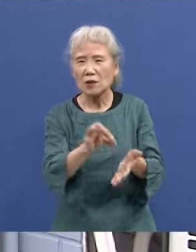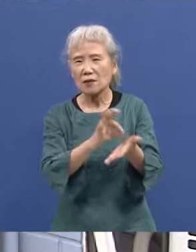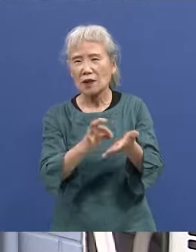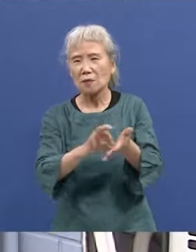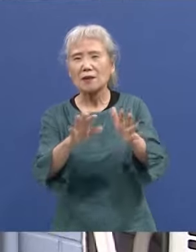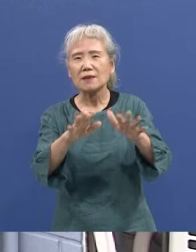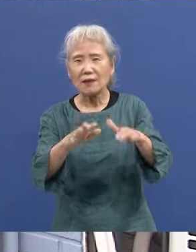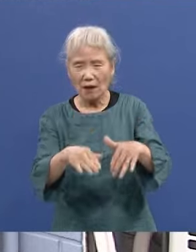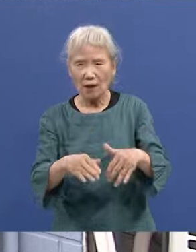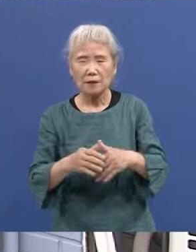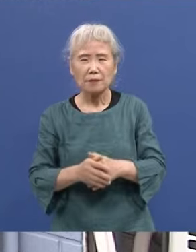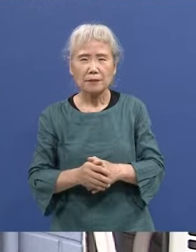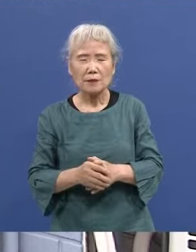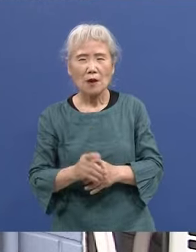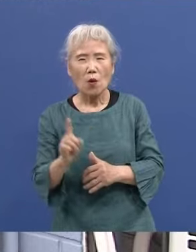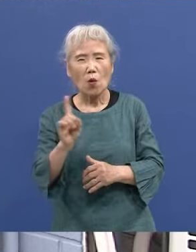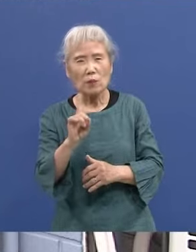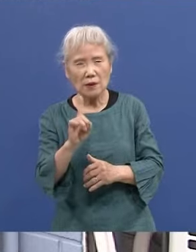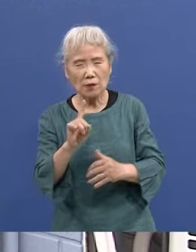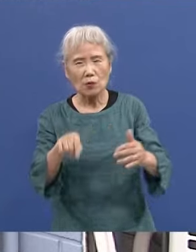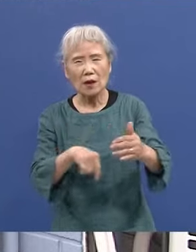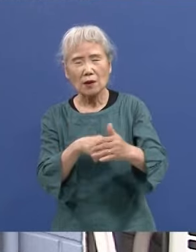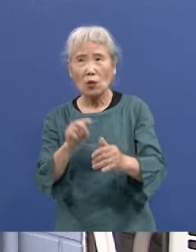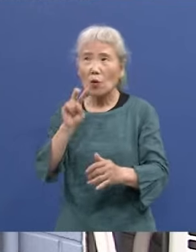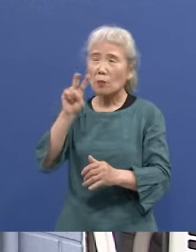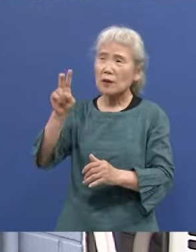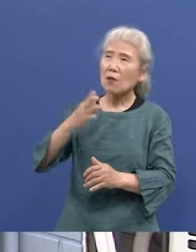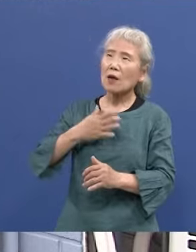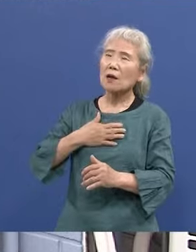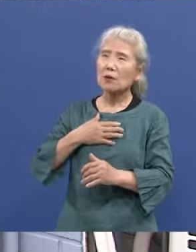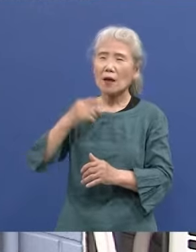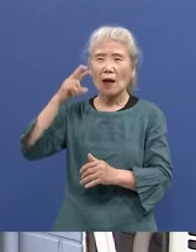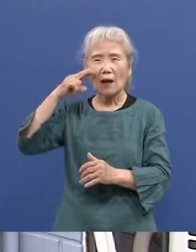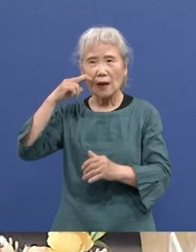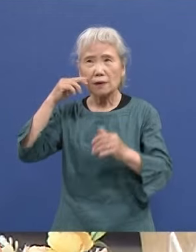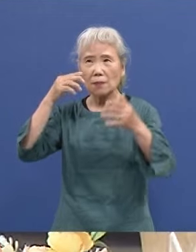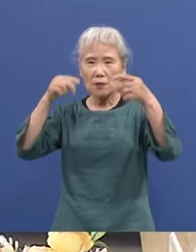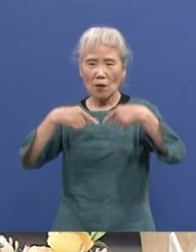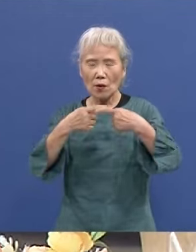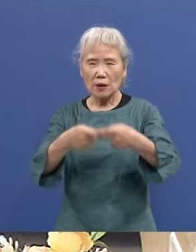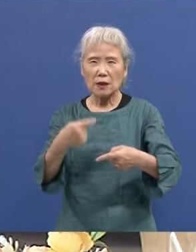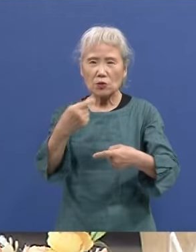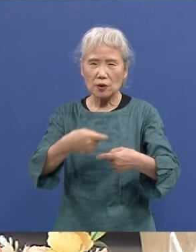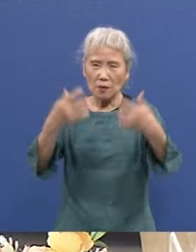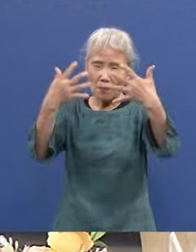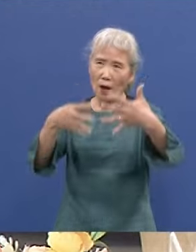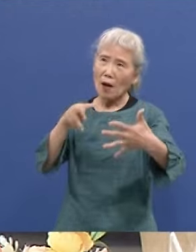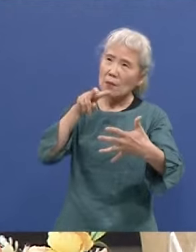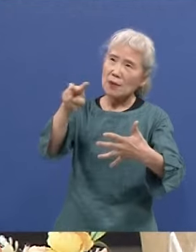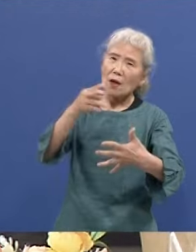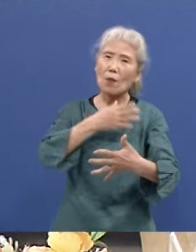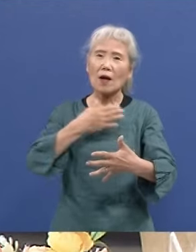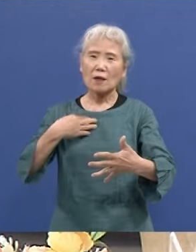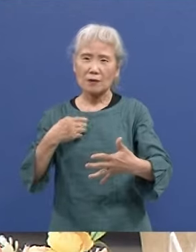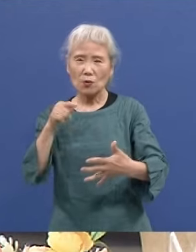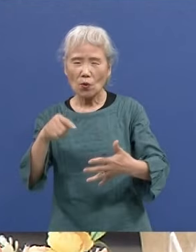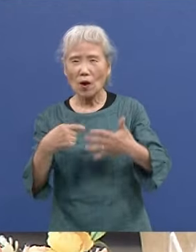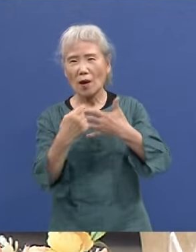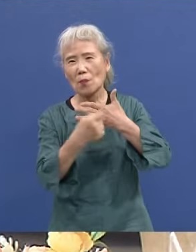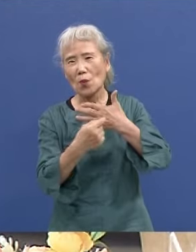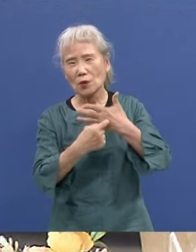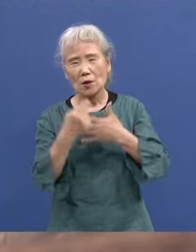。どんなお店か見てわかるようにガラス張りの入り口にしたところがポイントかなと思っ